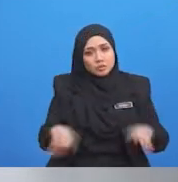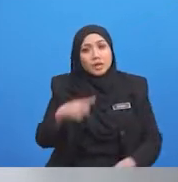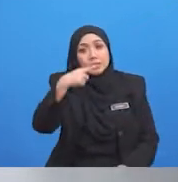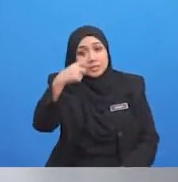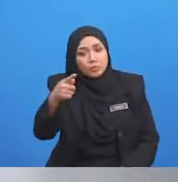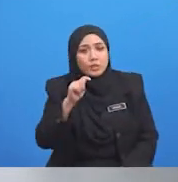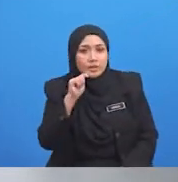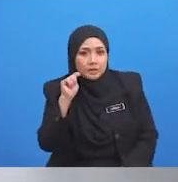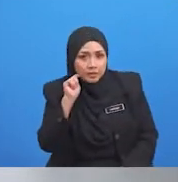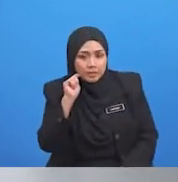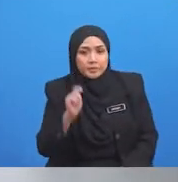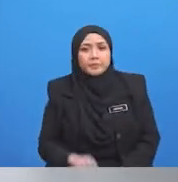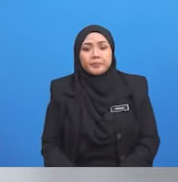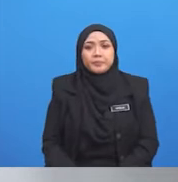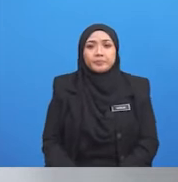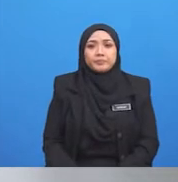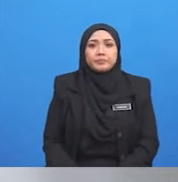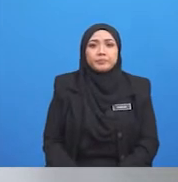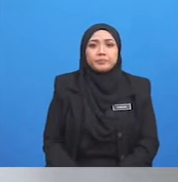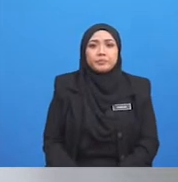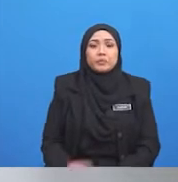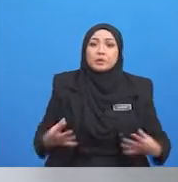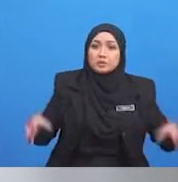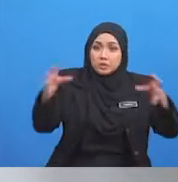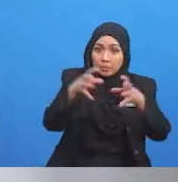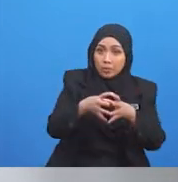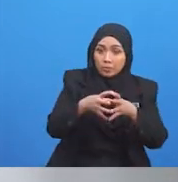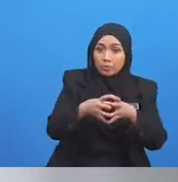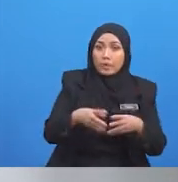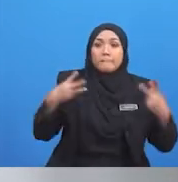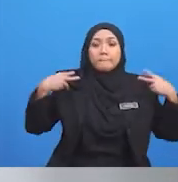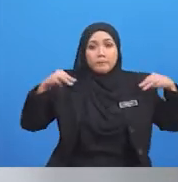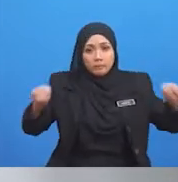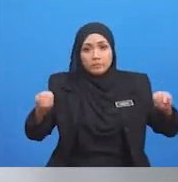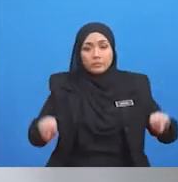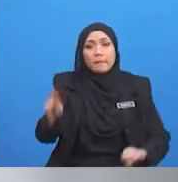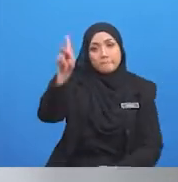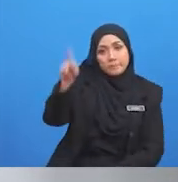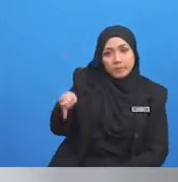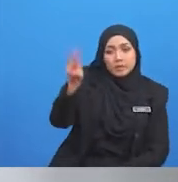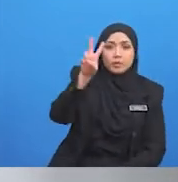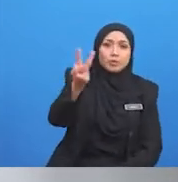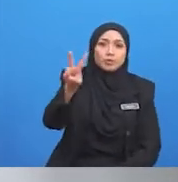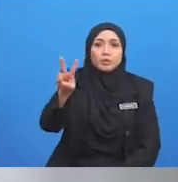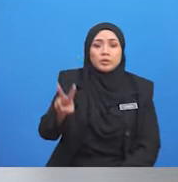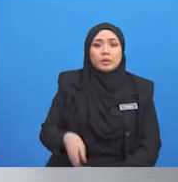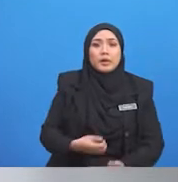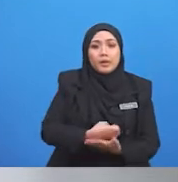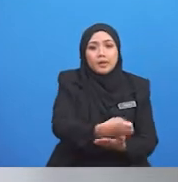para pelajar sekalian, kita teruskan dengan campuran pemasaran atau P yang kedua iaitu